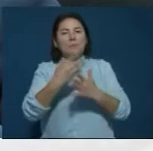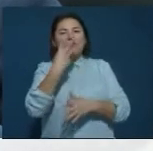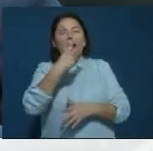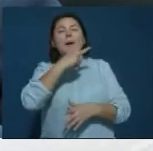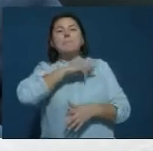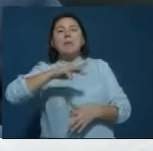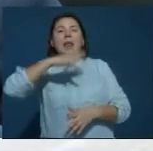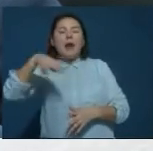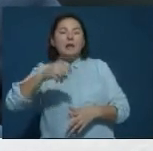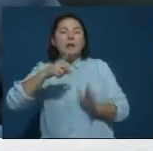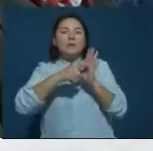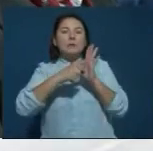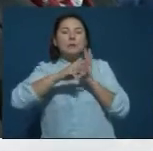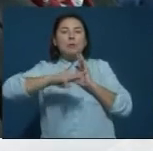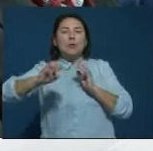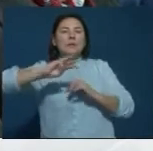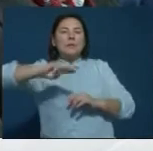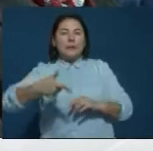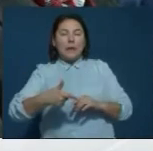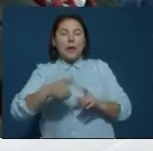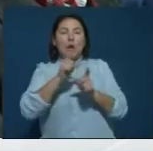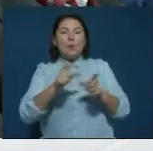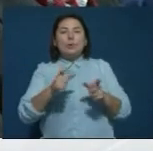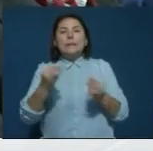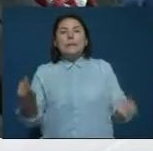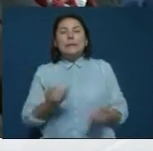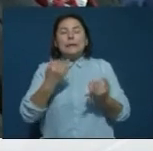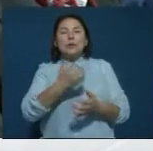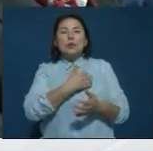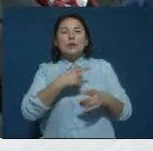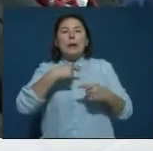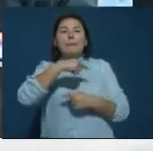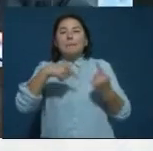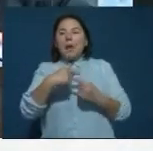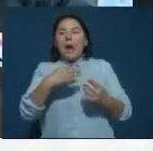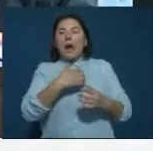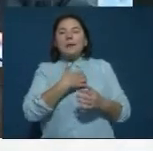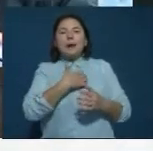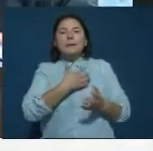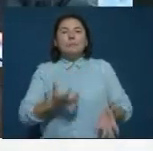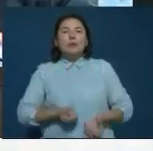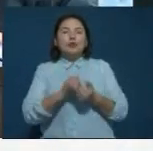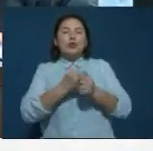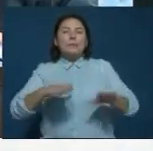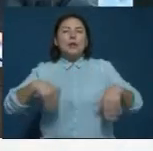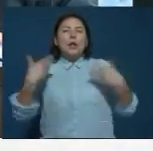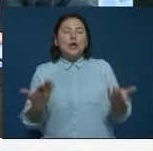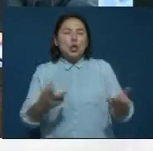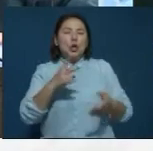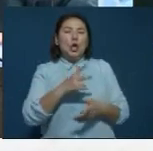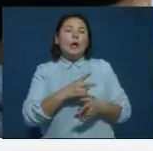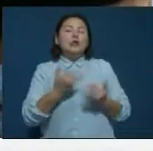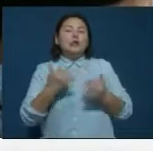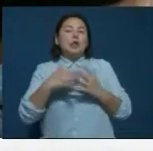700 миллионов тенге детские жители проявили интерес к предпринимательской деятельности они единогласно поддержали предложение главы региона